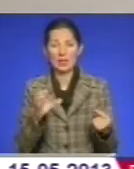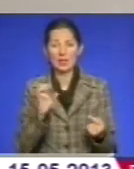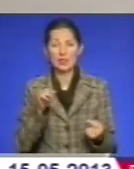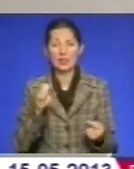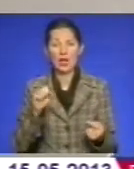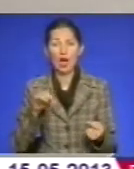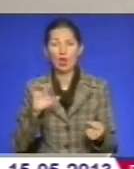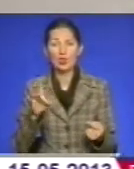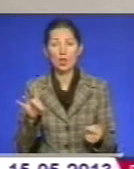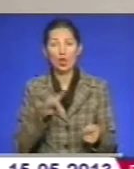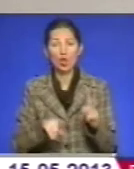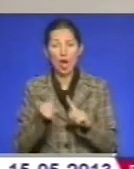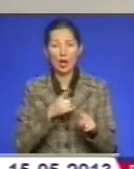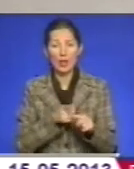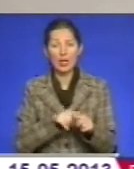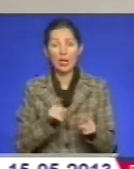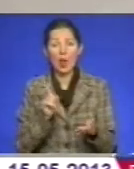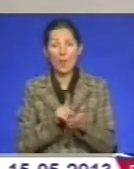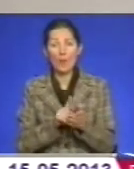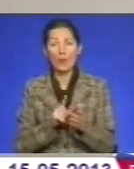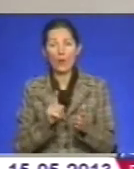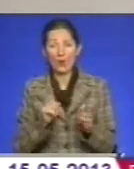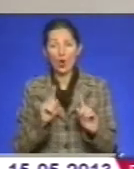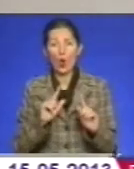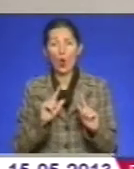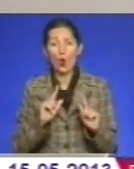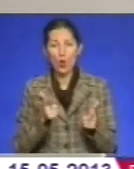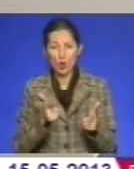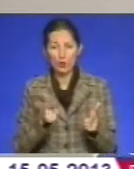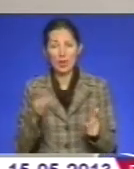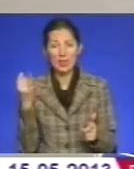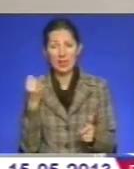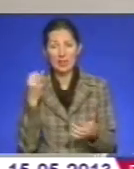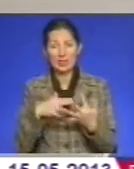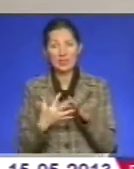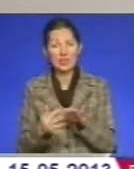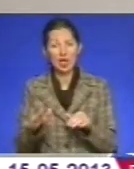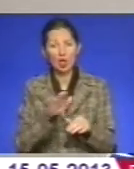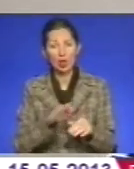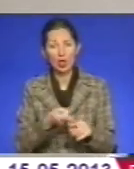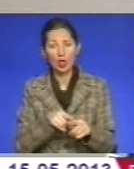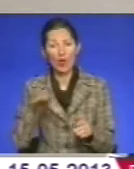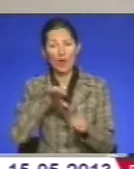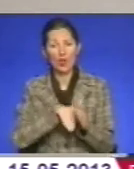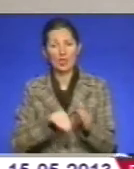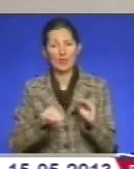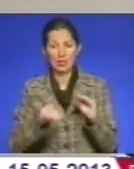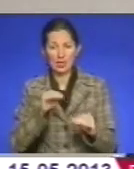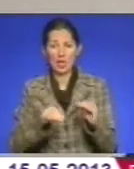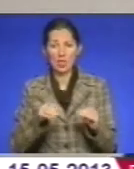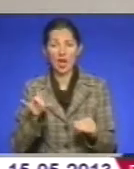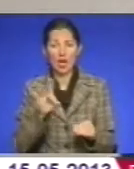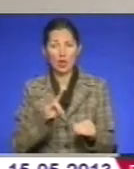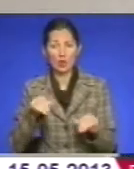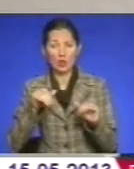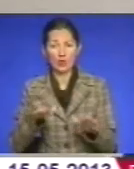рад, які якраз повинні узгоджувати інтереси сільських територій, які входять до складу району, і вирішувати ці певні питання, які на